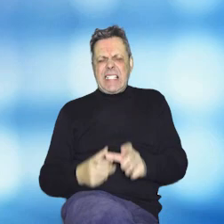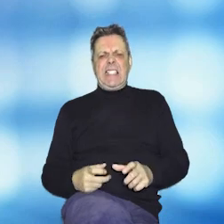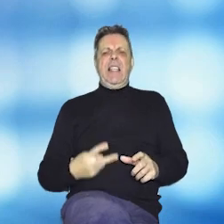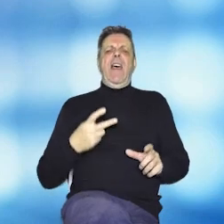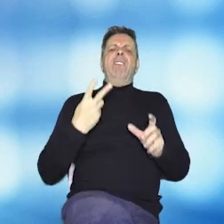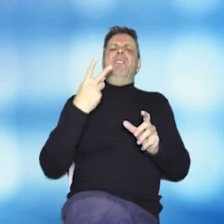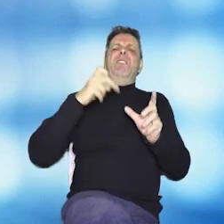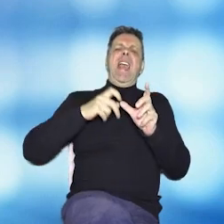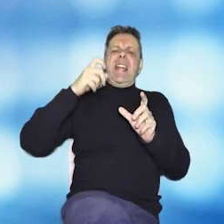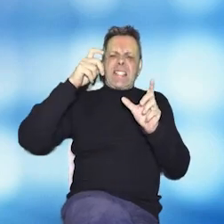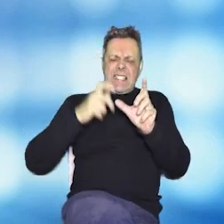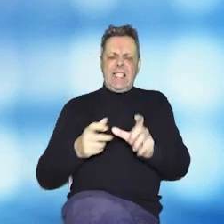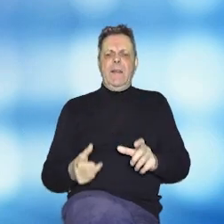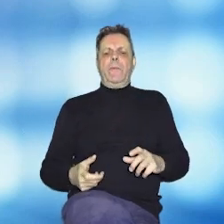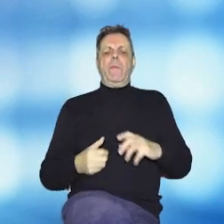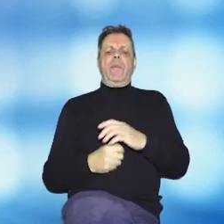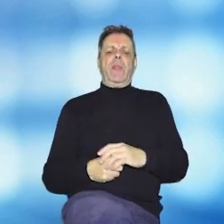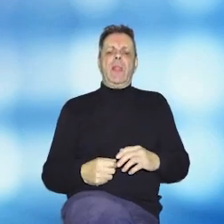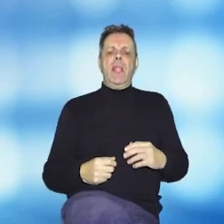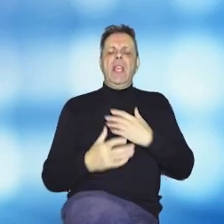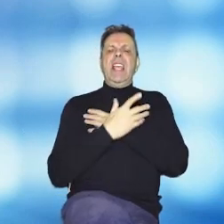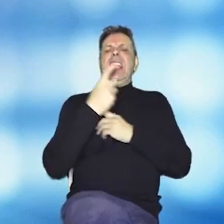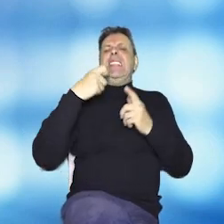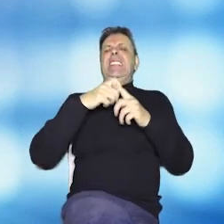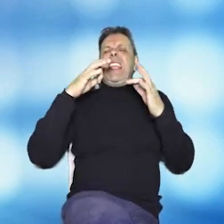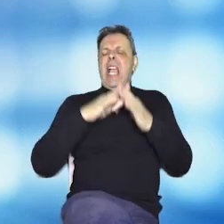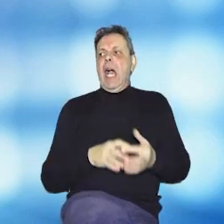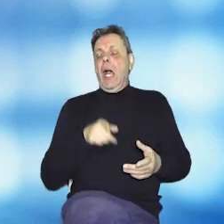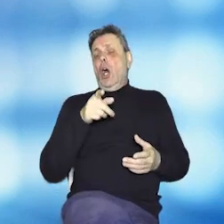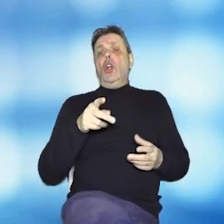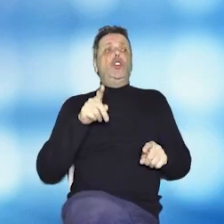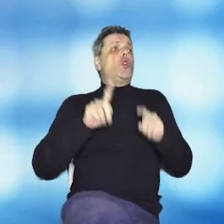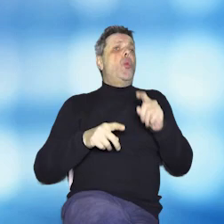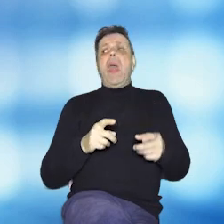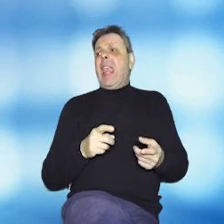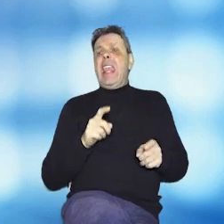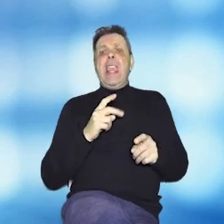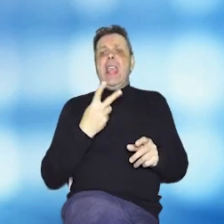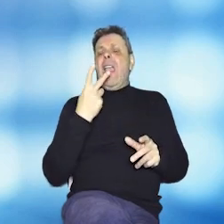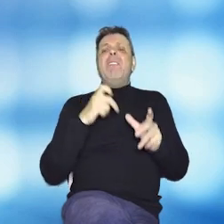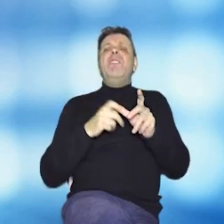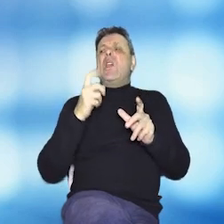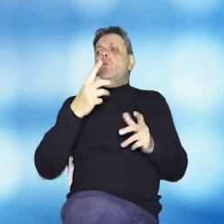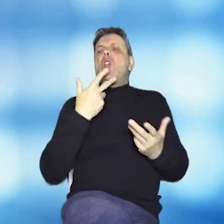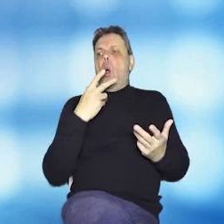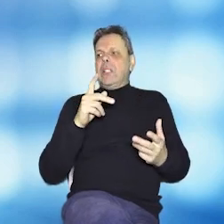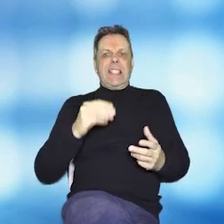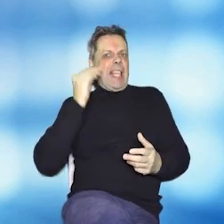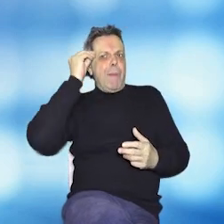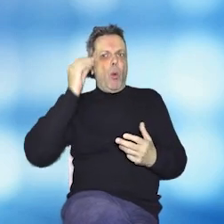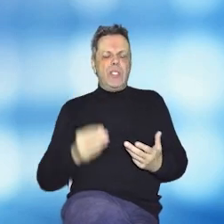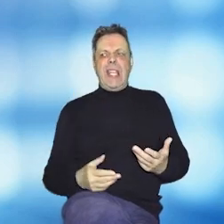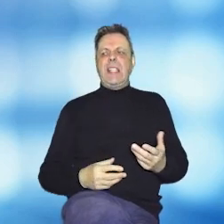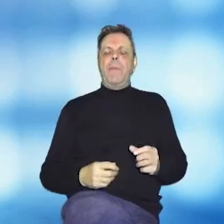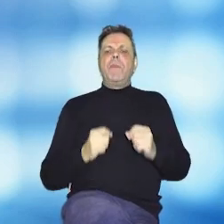bio MERS, pa je bila Zika. Evo, to su neke koje se sad mogu sjetiti. Majmunske boginje su sad bile